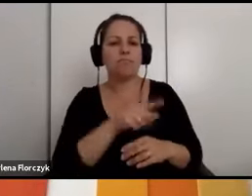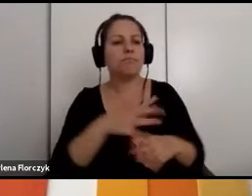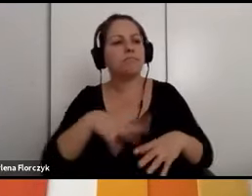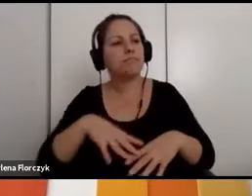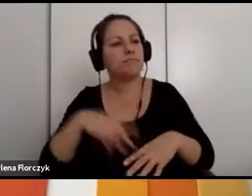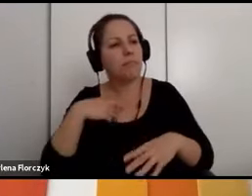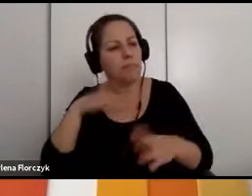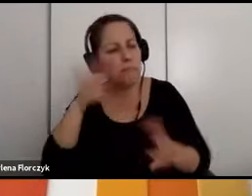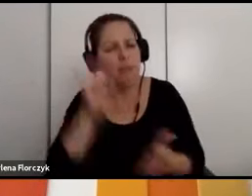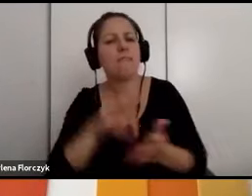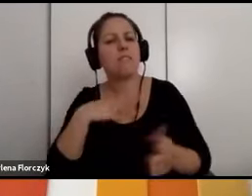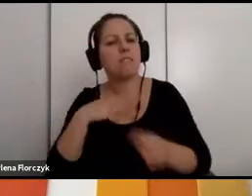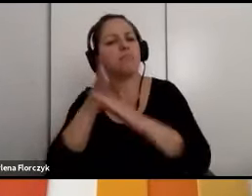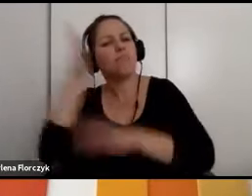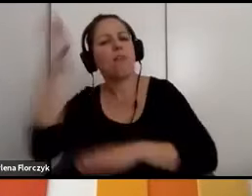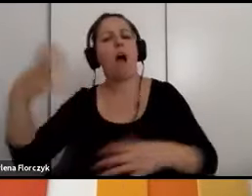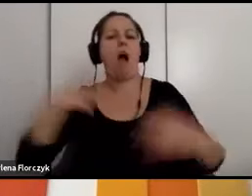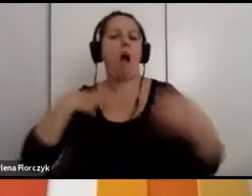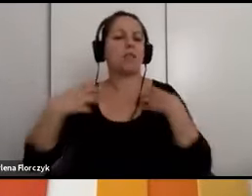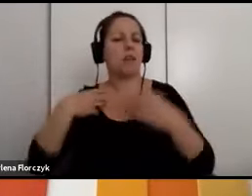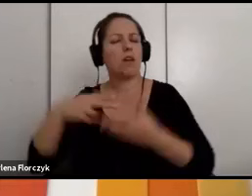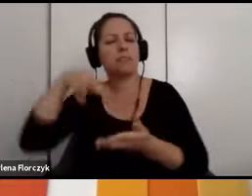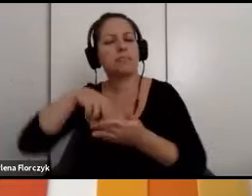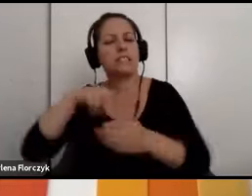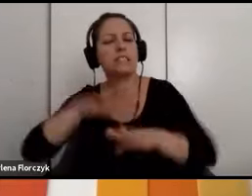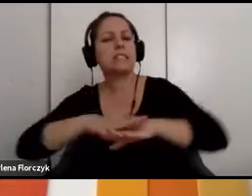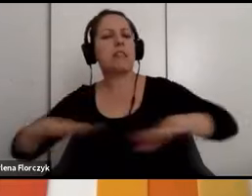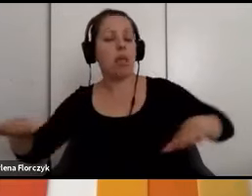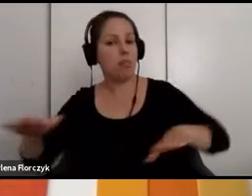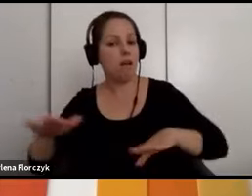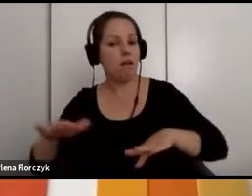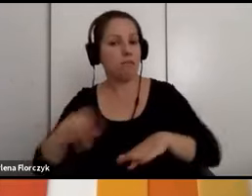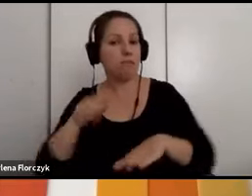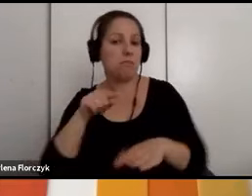bycia aktorem i stania na scenie. Prawda? Że to jest